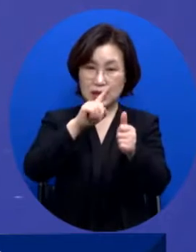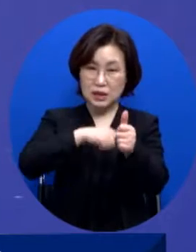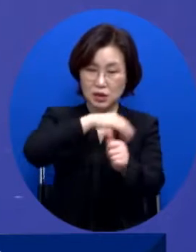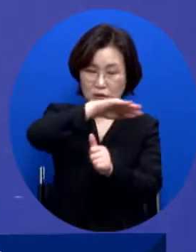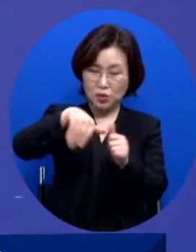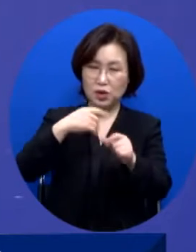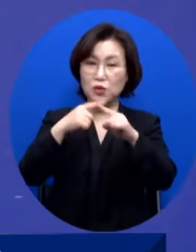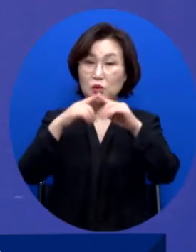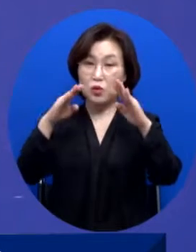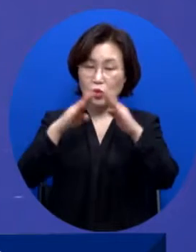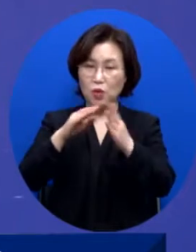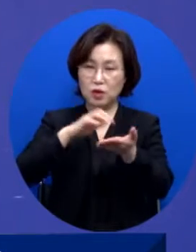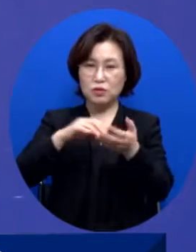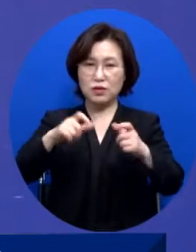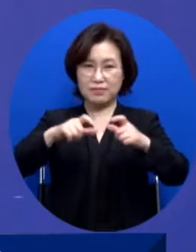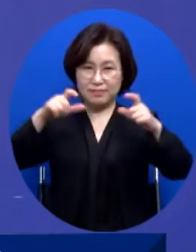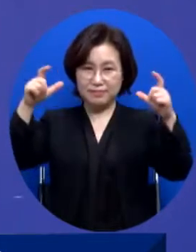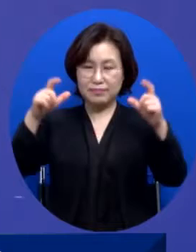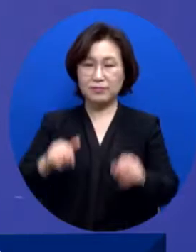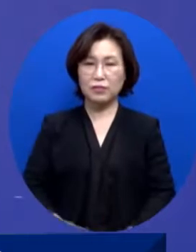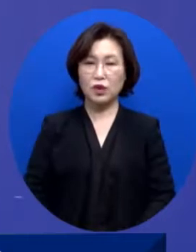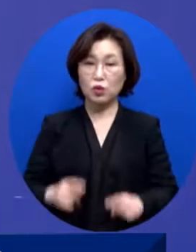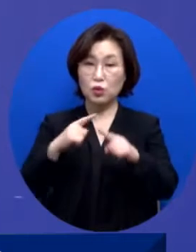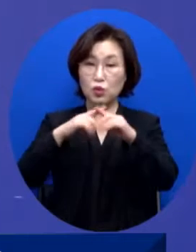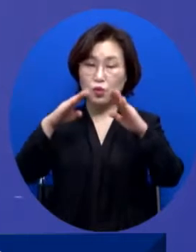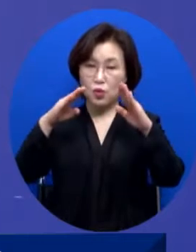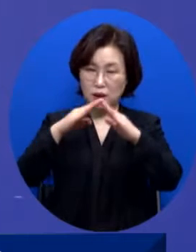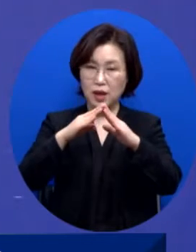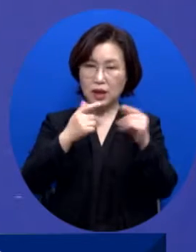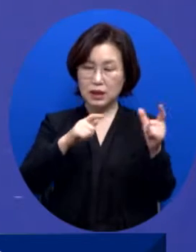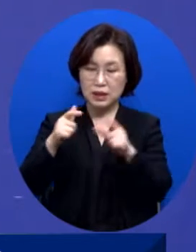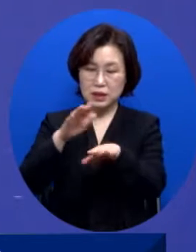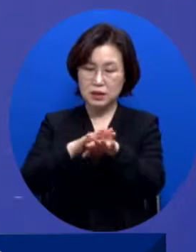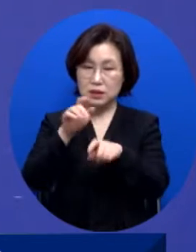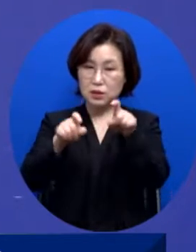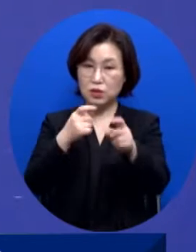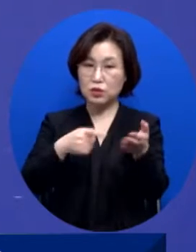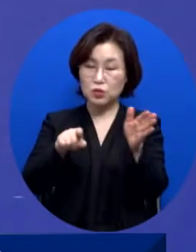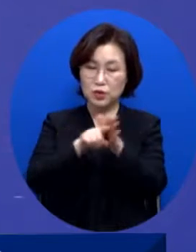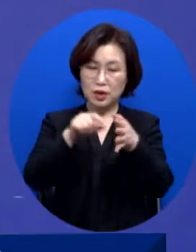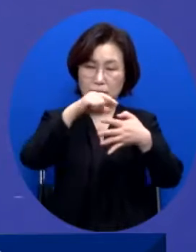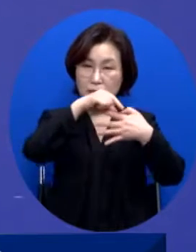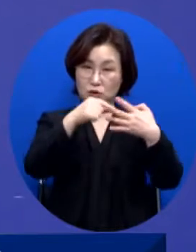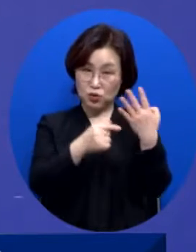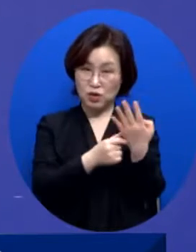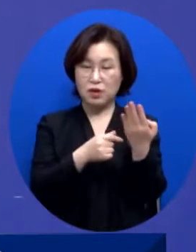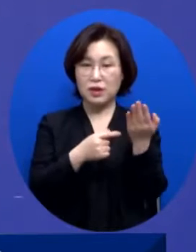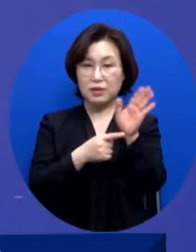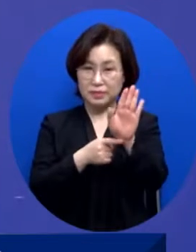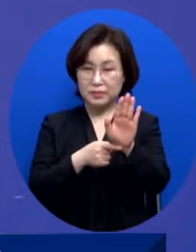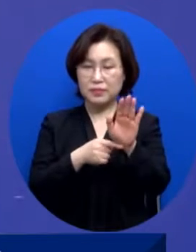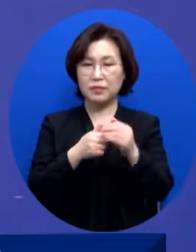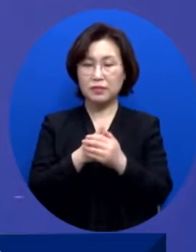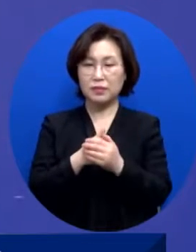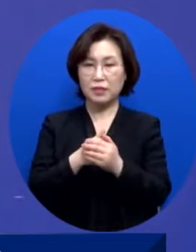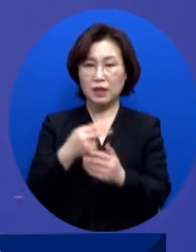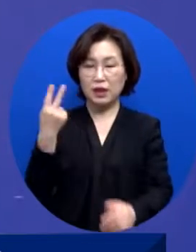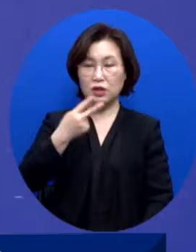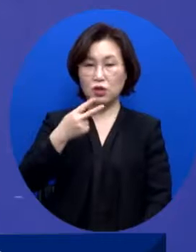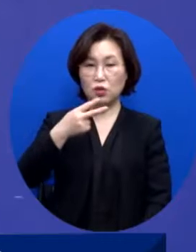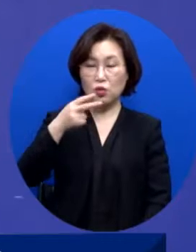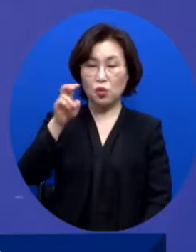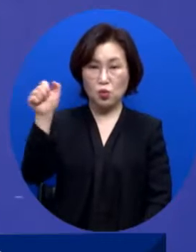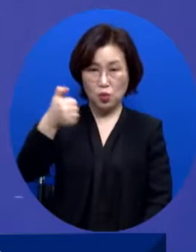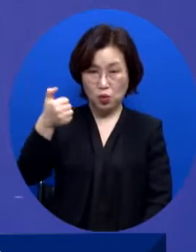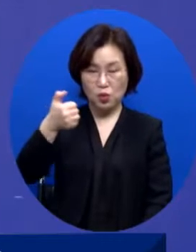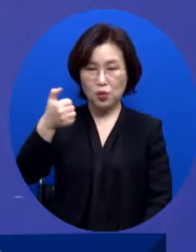늘어날 것으로 예상됩니다 이 교회들이 탄소 중립 을 실천하기 위한 매뉴얼이 나왔는데요 200 탄소 중립 을 위한